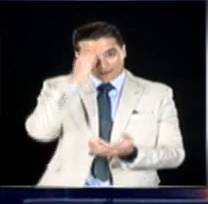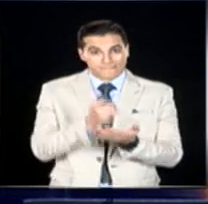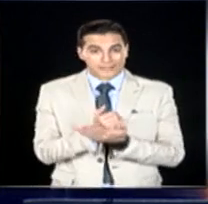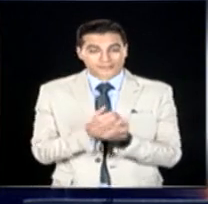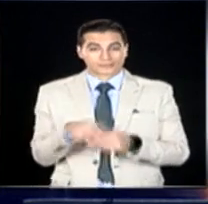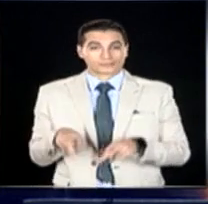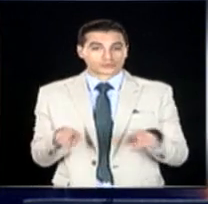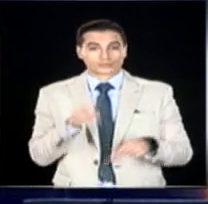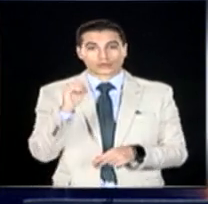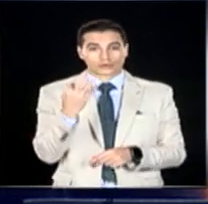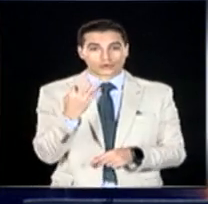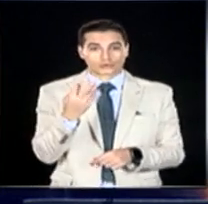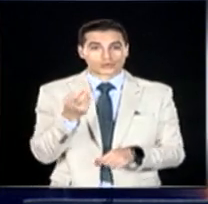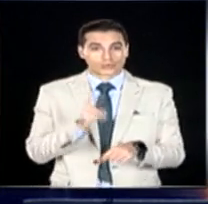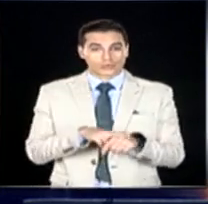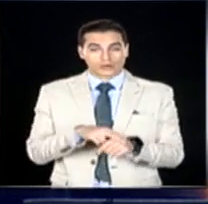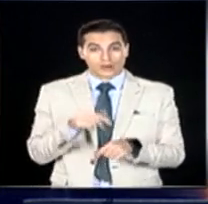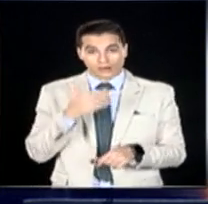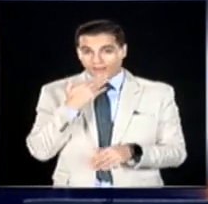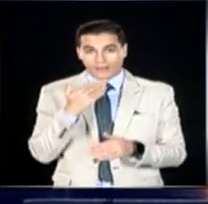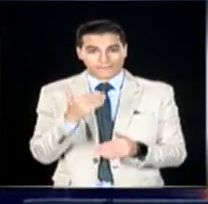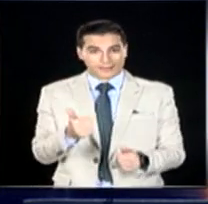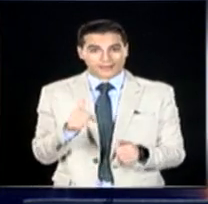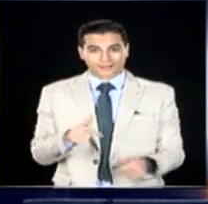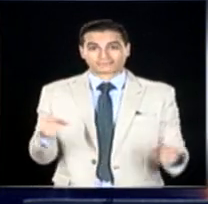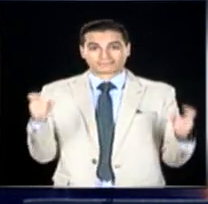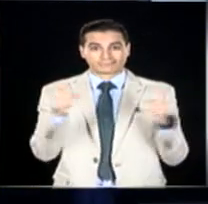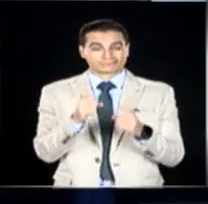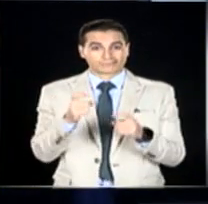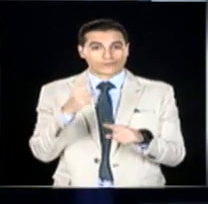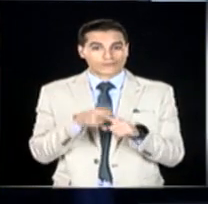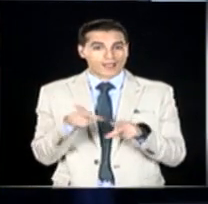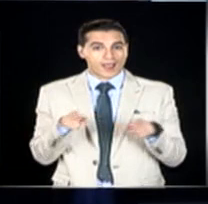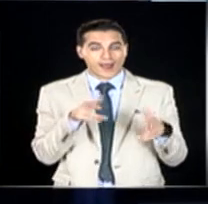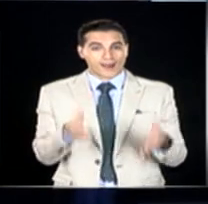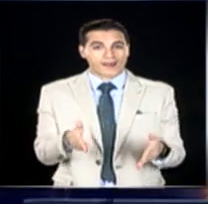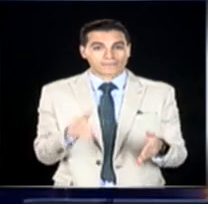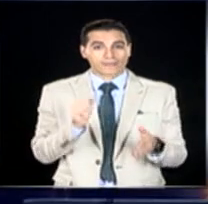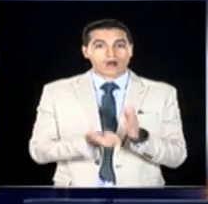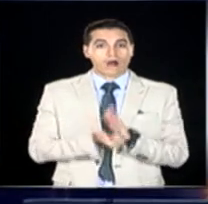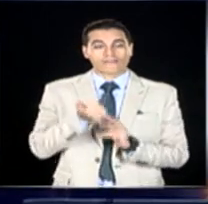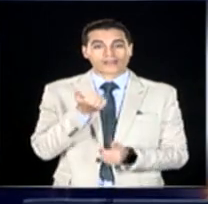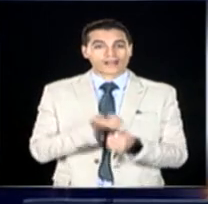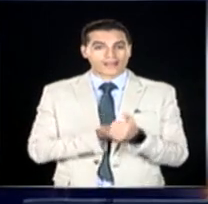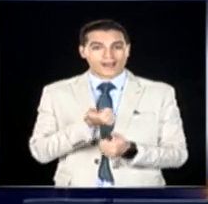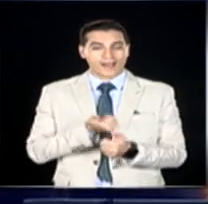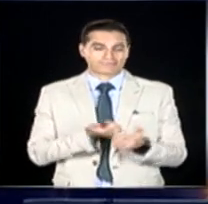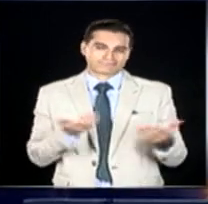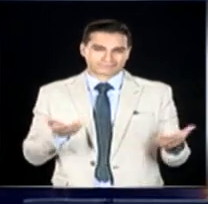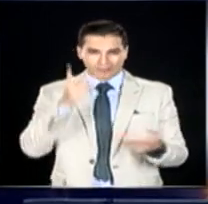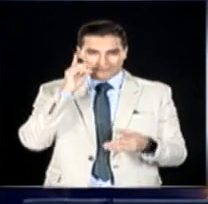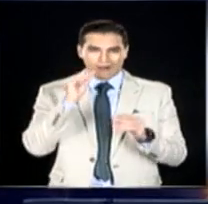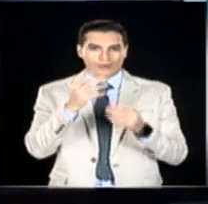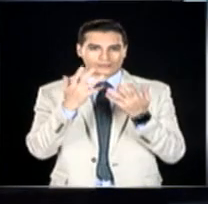المدارس الموسم ال 13، واللقاء جميل جدا في حلقه جميله جدا، حلقه افضل لاعب.